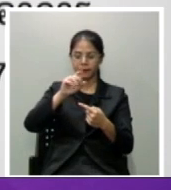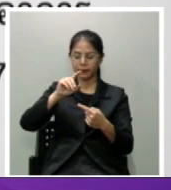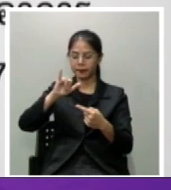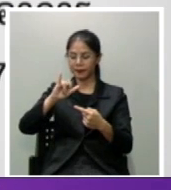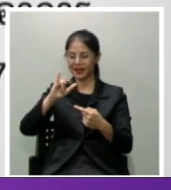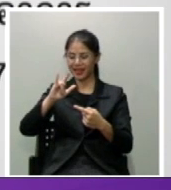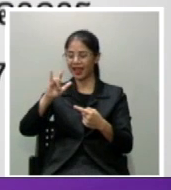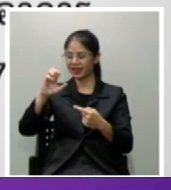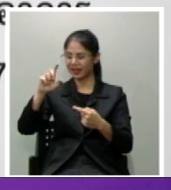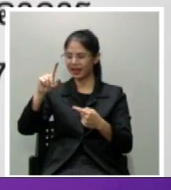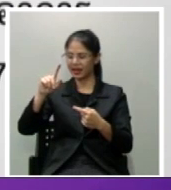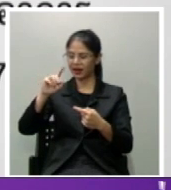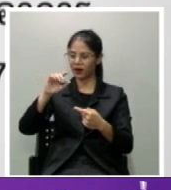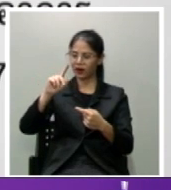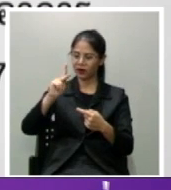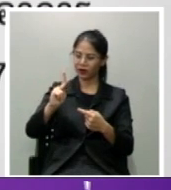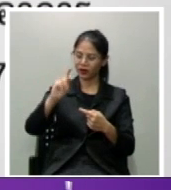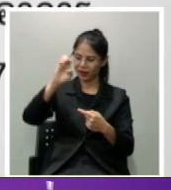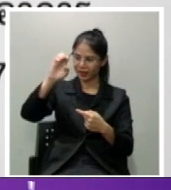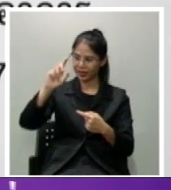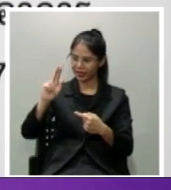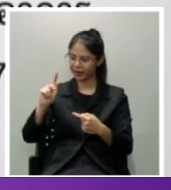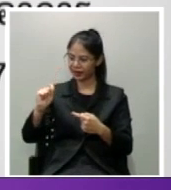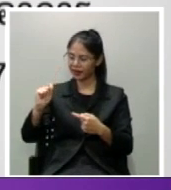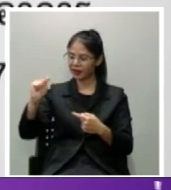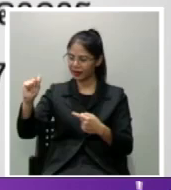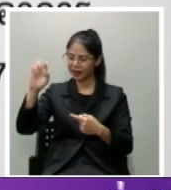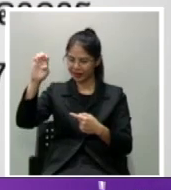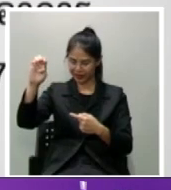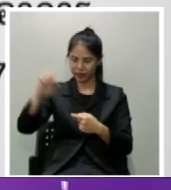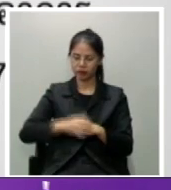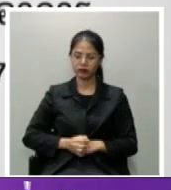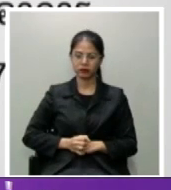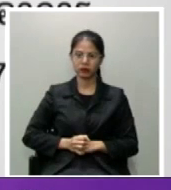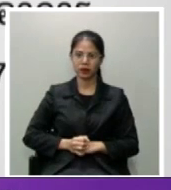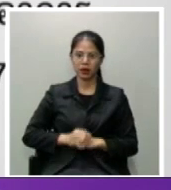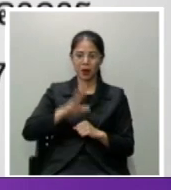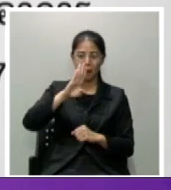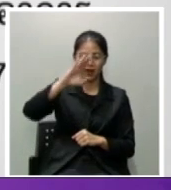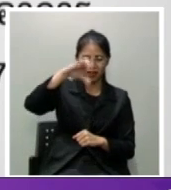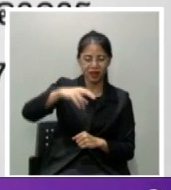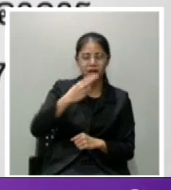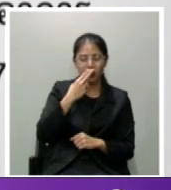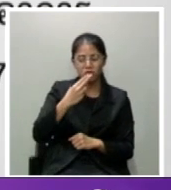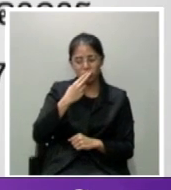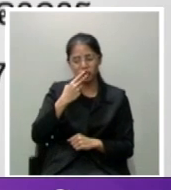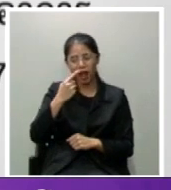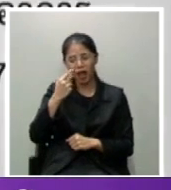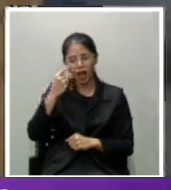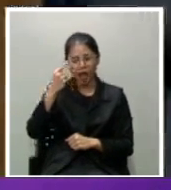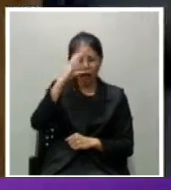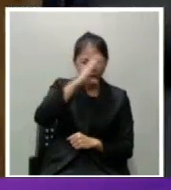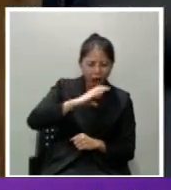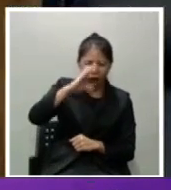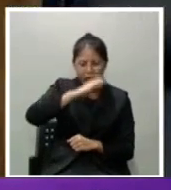่อจากนั้นโรงงานยาสูบก็ต้องหาที่ตั้งใหม่สิครับเพราะว่าจะต้องย้ายจากโซนดีรัฐบา